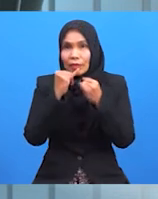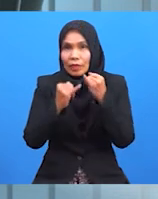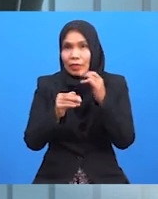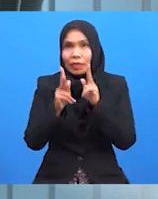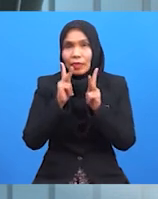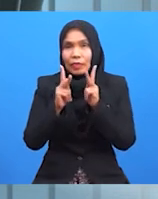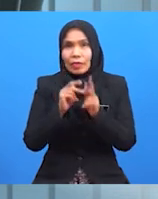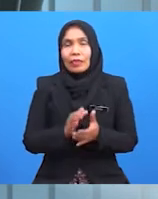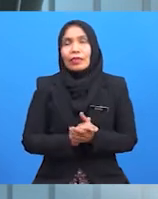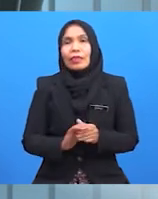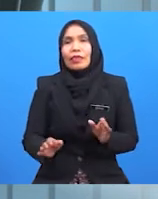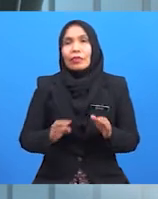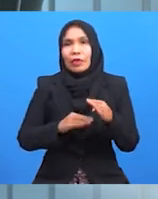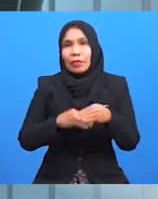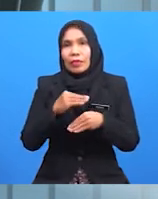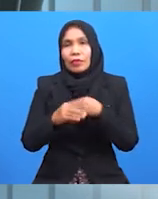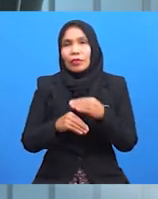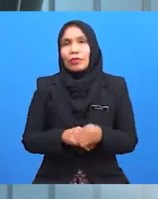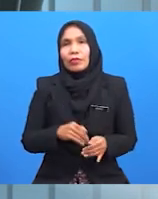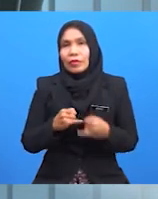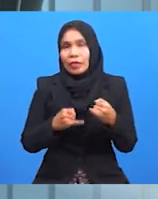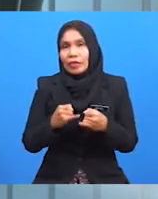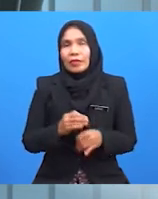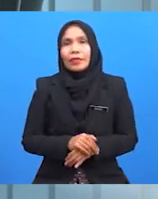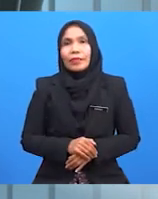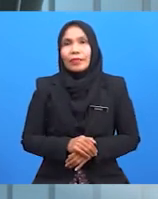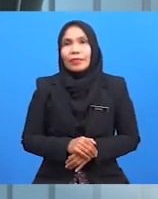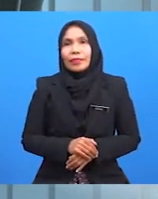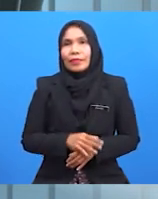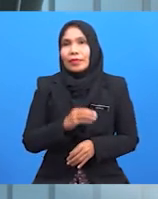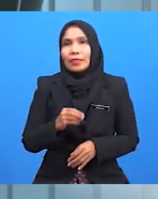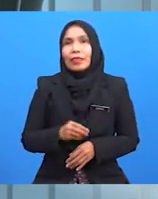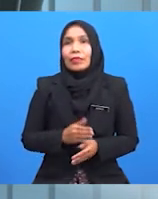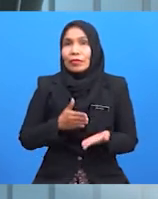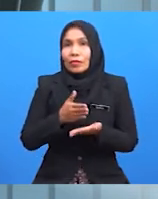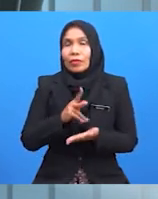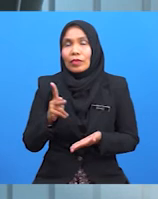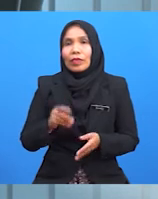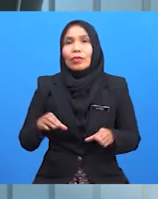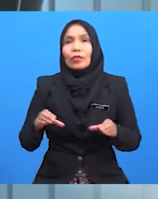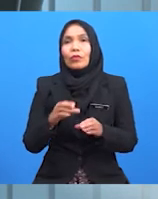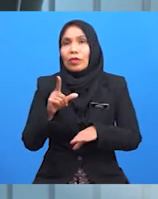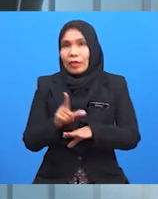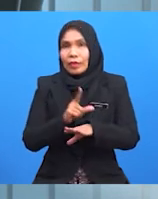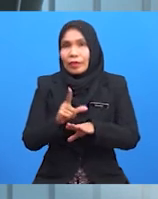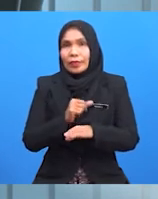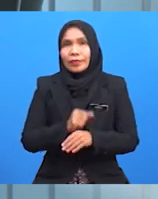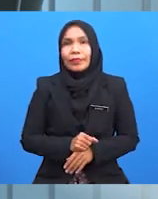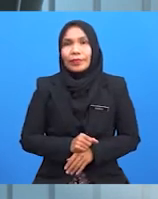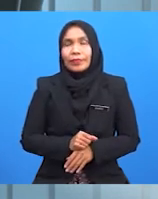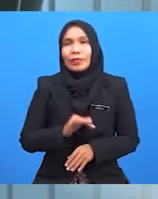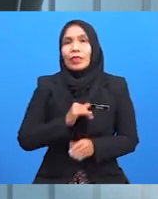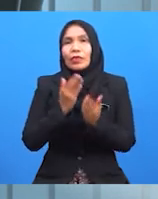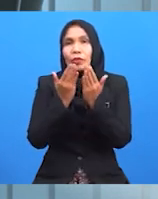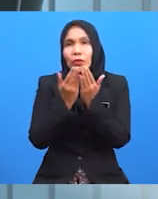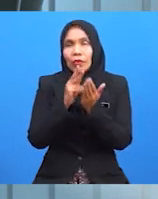Akhir kata, selamat maju jaya, jangan putus asa dan teruskan membuat latihan.